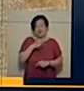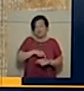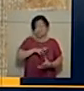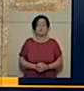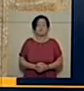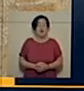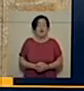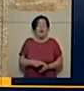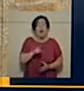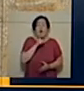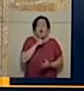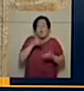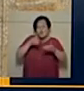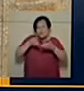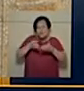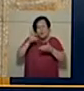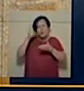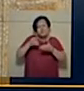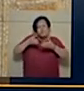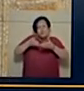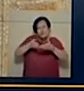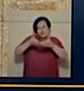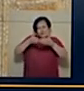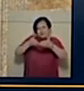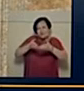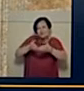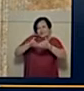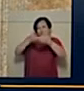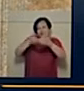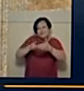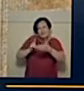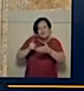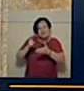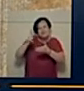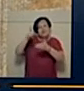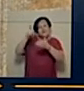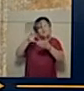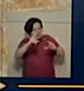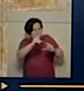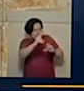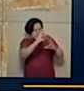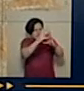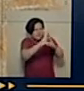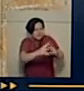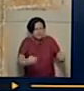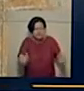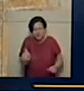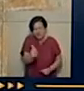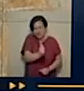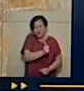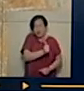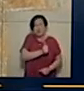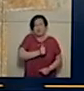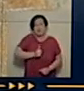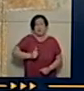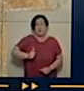στούντιο. Τραγουδάν όχι μόνο τα δικά μας τα παιδιά του ΕΚ, αλλά και παιδιά της σχολής, που είναι παιδιά δημοτικών και